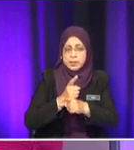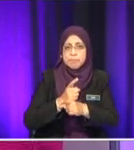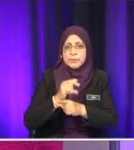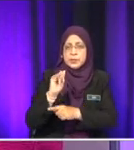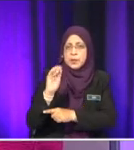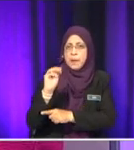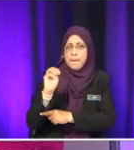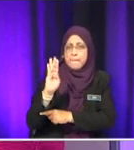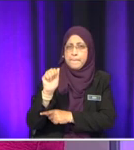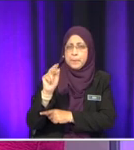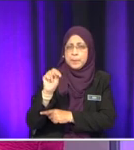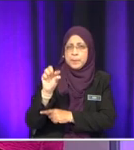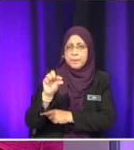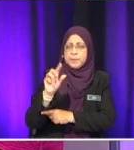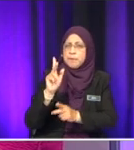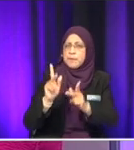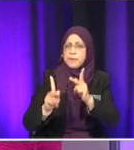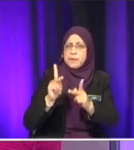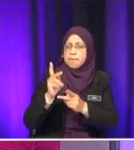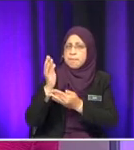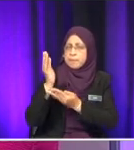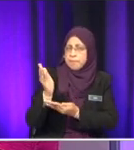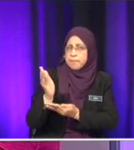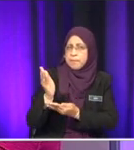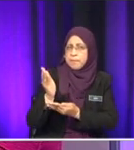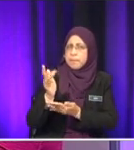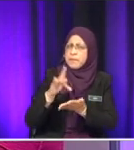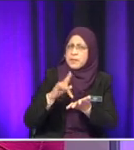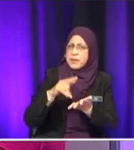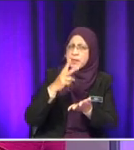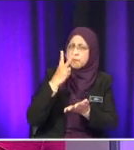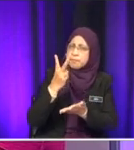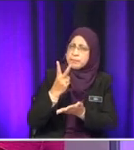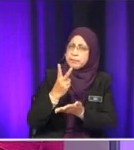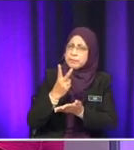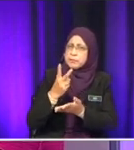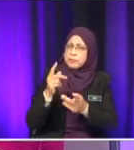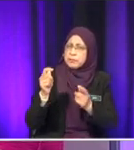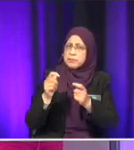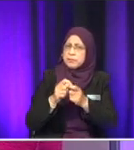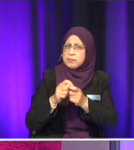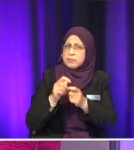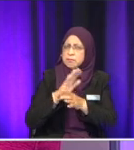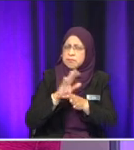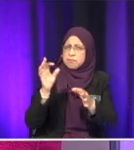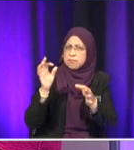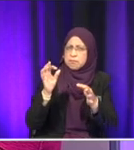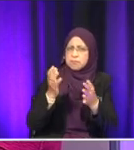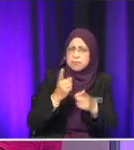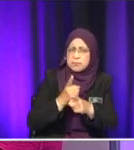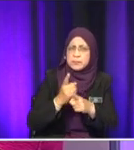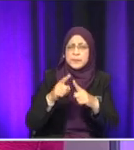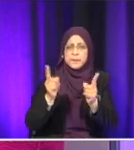tidak simetri kalau hasil karya yang sebegini kadang-kadang kita nampak seperti imbangan tidak simetri tetapi